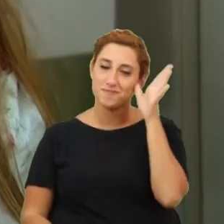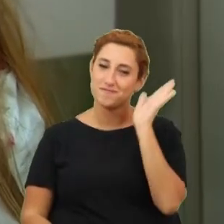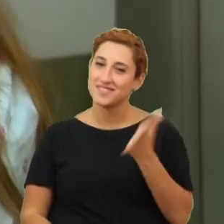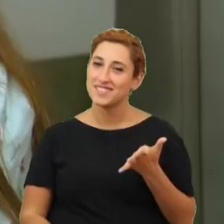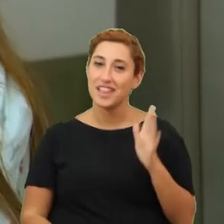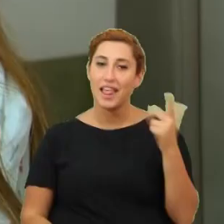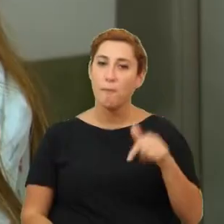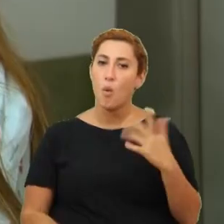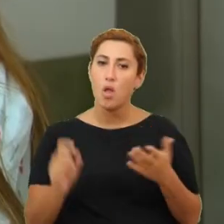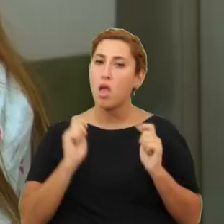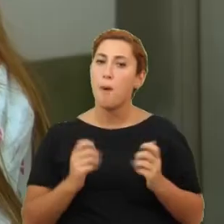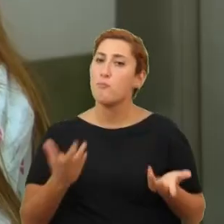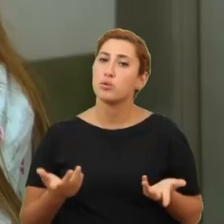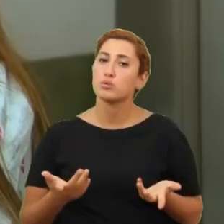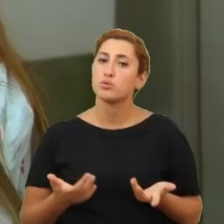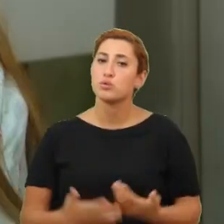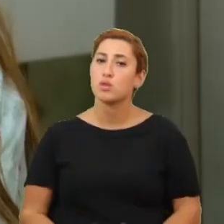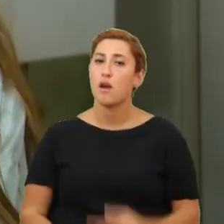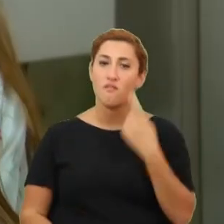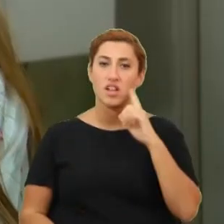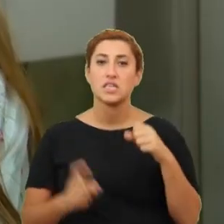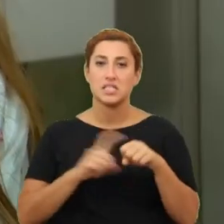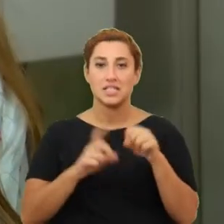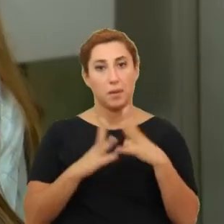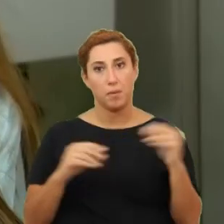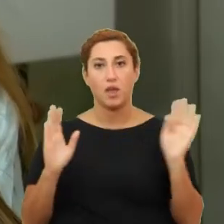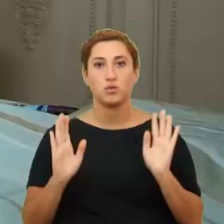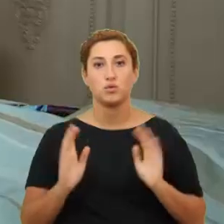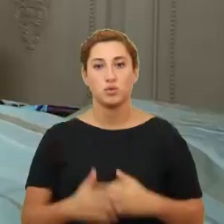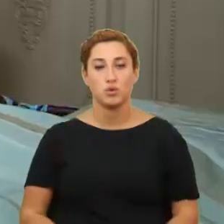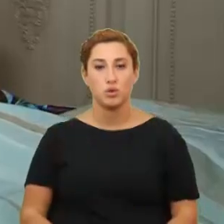Şapşik. Niye böyle şeyler yapıyorsun ya? Vallahi sinirim geçiyor ha.